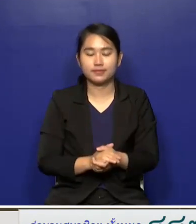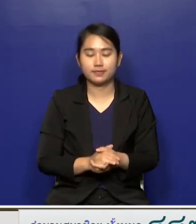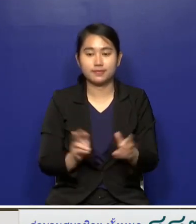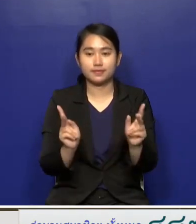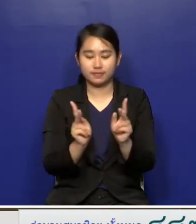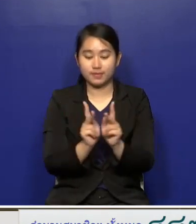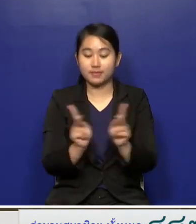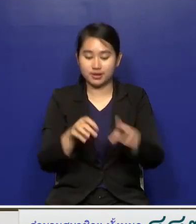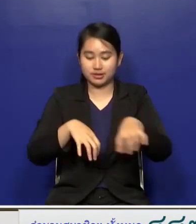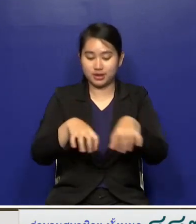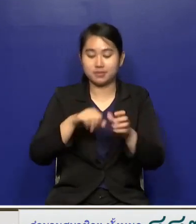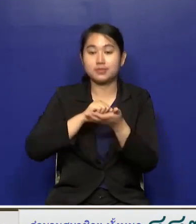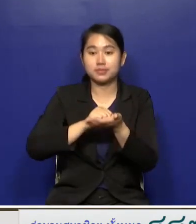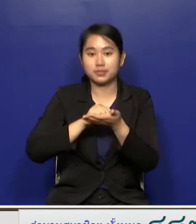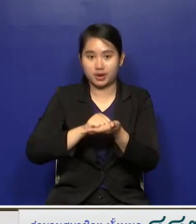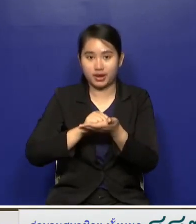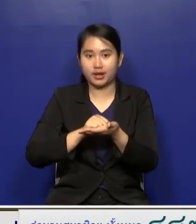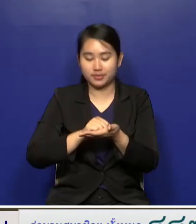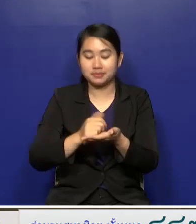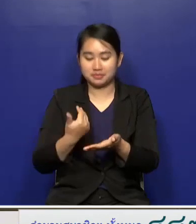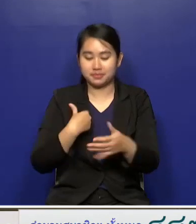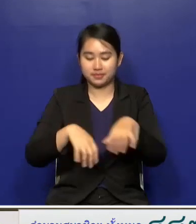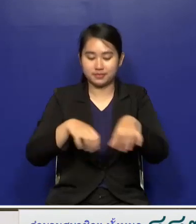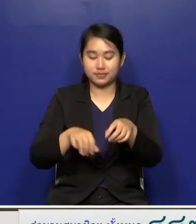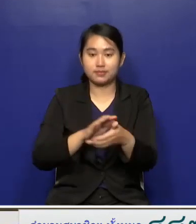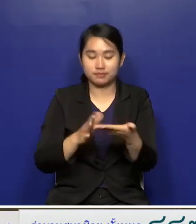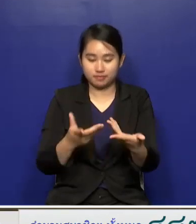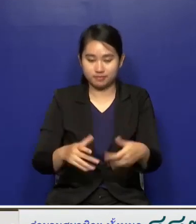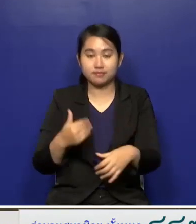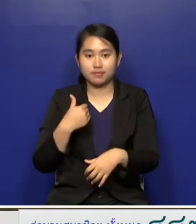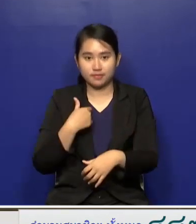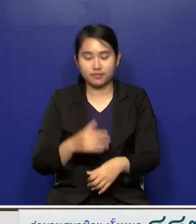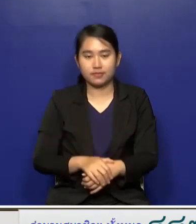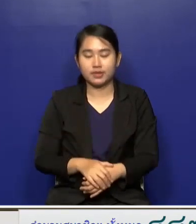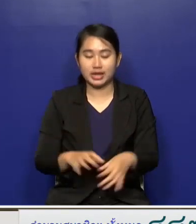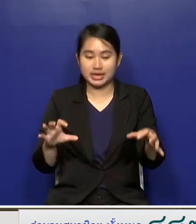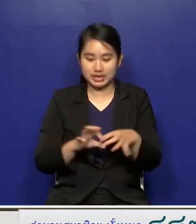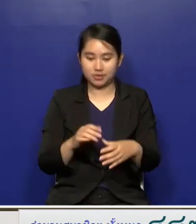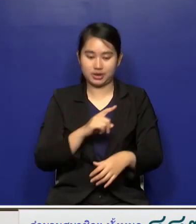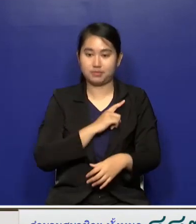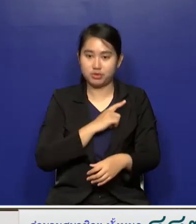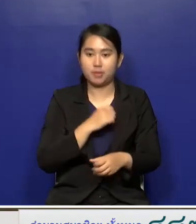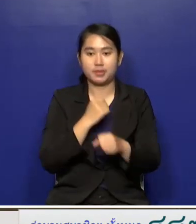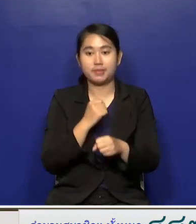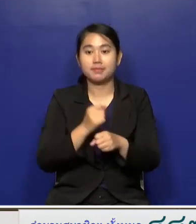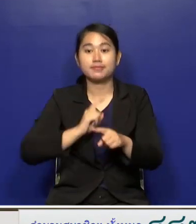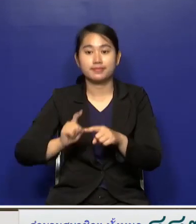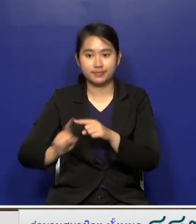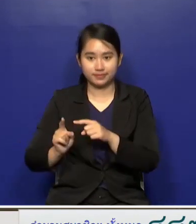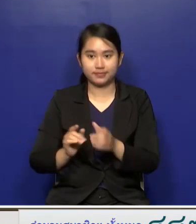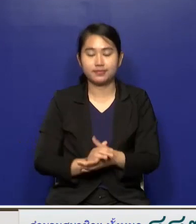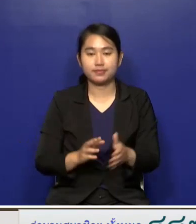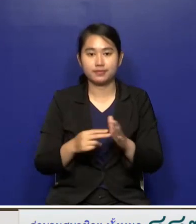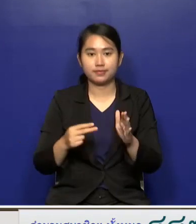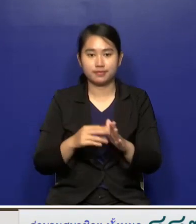องกับการจัดบริการสาธารณะและกิจกรรมสาธารณะไว้เรียบร้อยแล้วรวมถึงการถ่ายโอนภารกิจด้วยนี่เป็นข้อจำกั